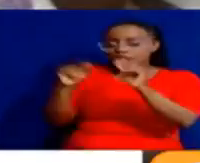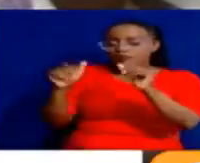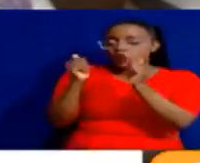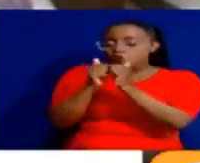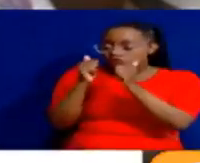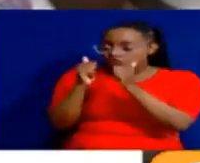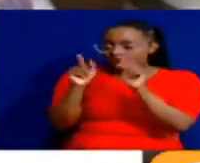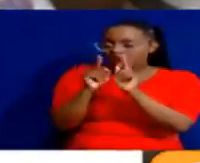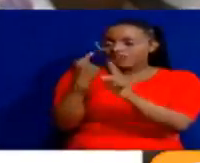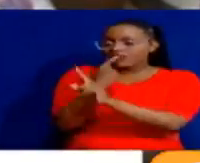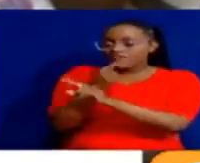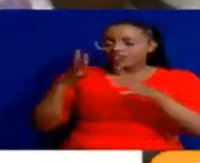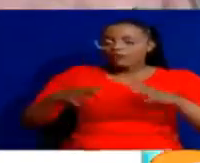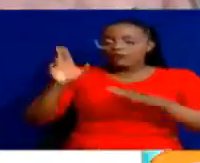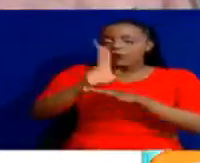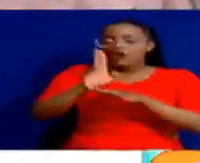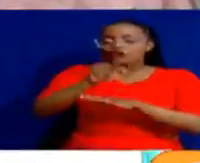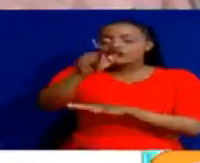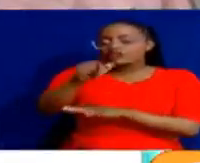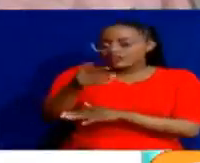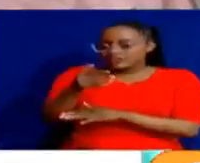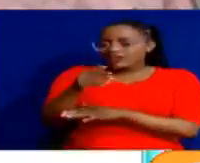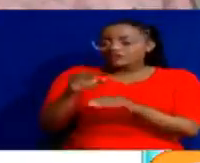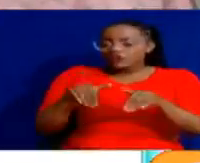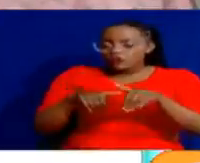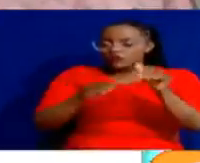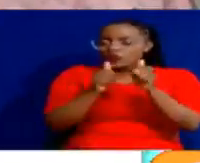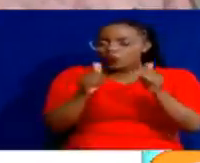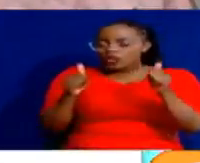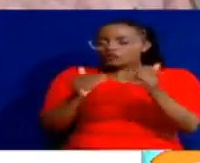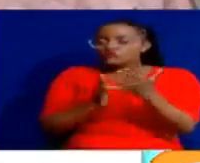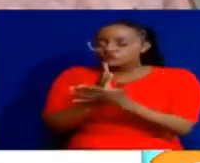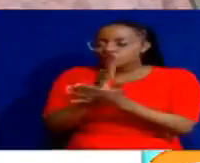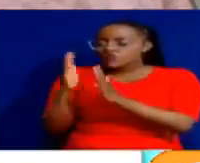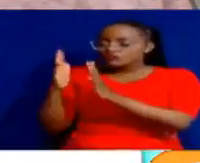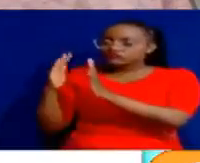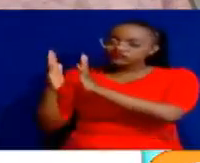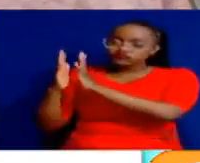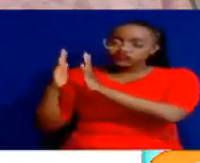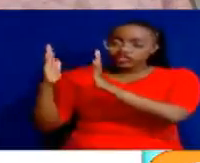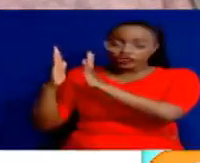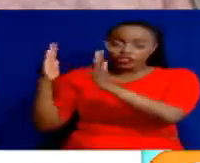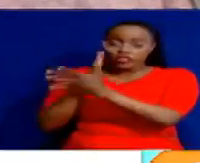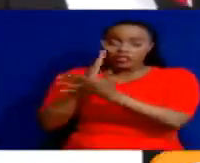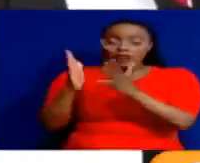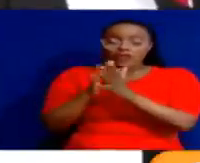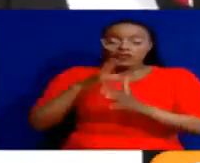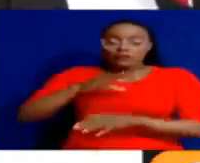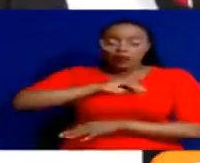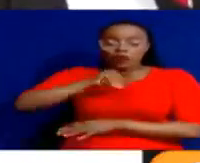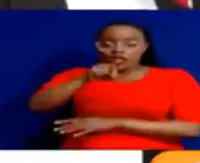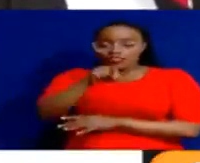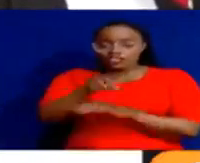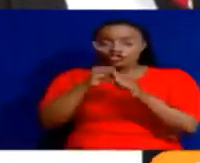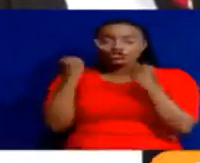itikadi kali. Wanaotumika kwenye mitandao hii wakifuatiliwa kwa karibu na vitengo vya kukabiliana na ugaidi pamoja na wamiliki wa mitandao